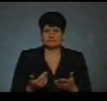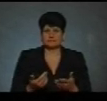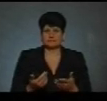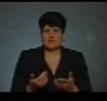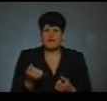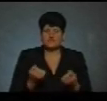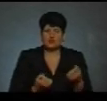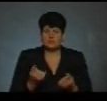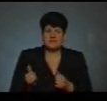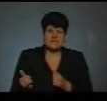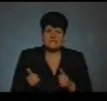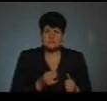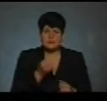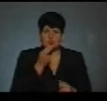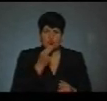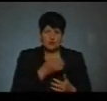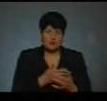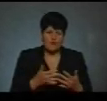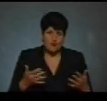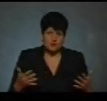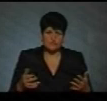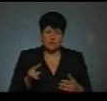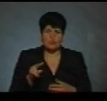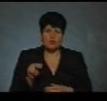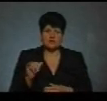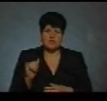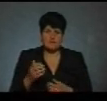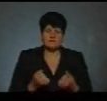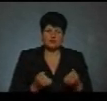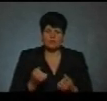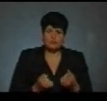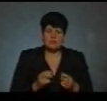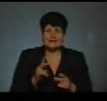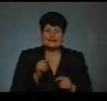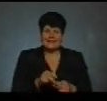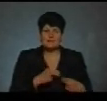автомобілів, які забезпечують продовольством. Почаїв, автомобілі